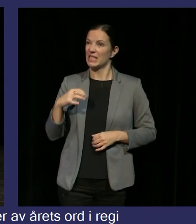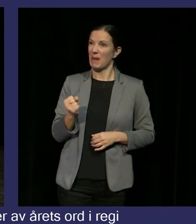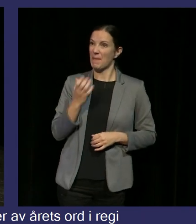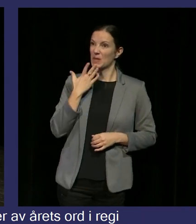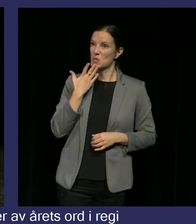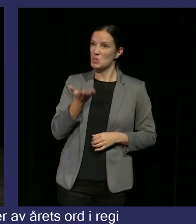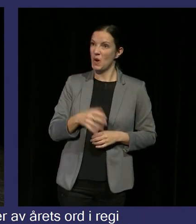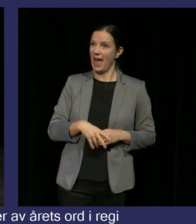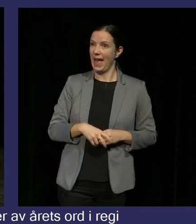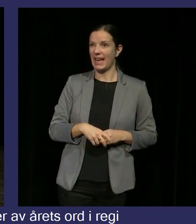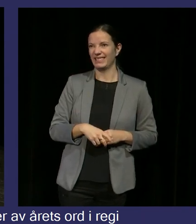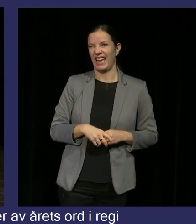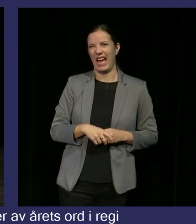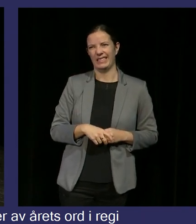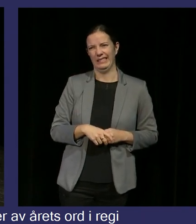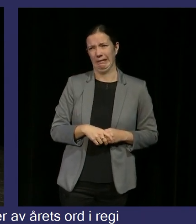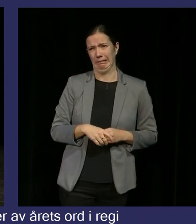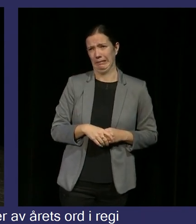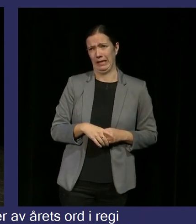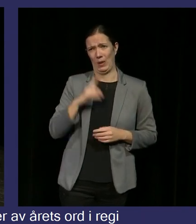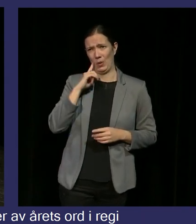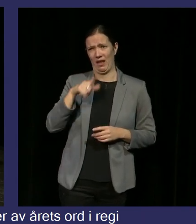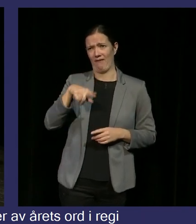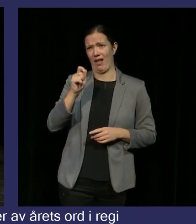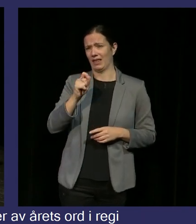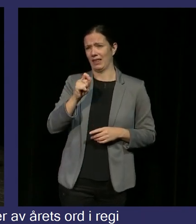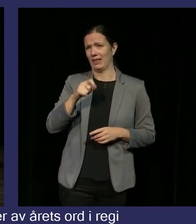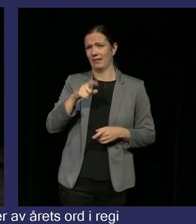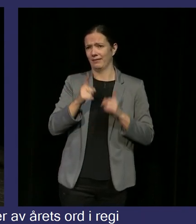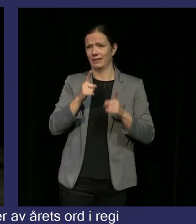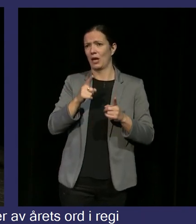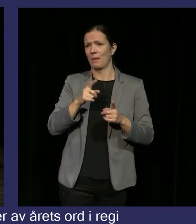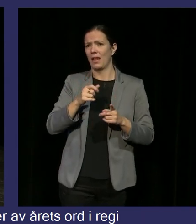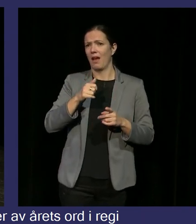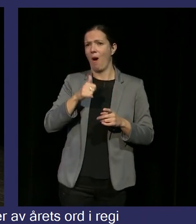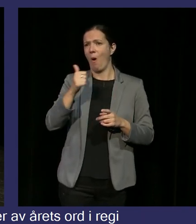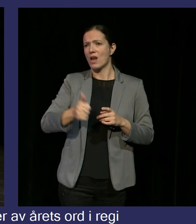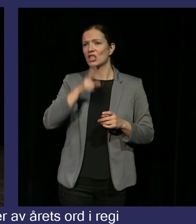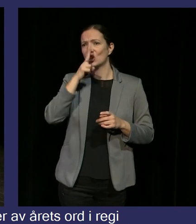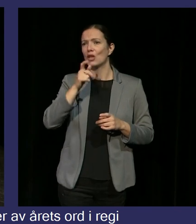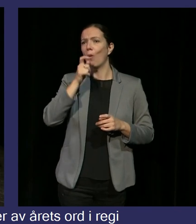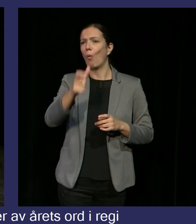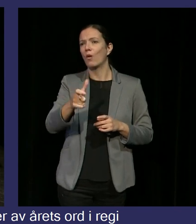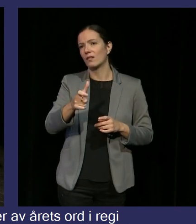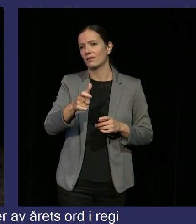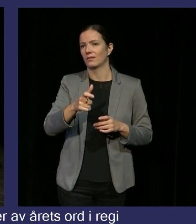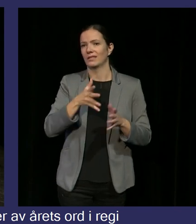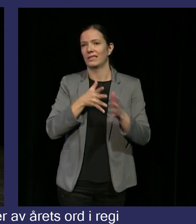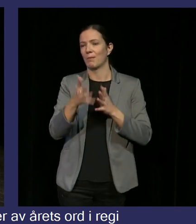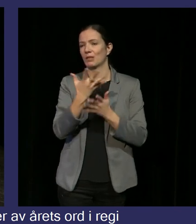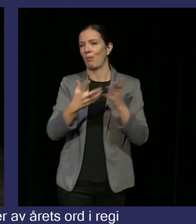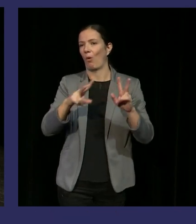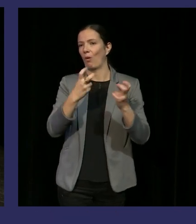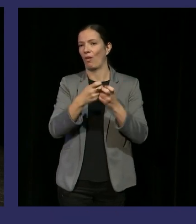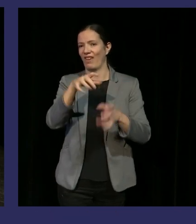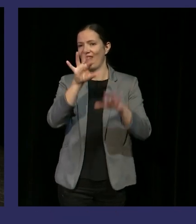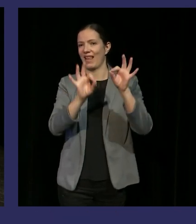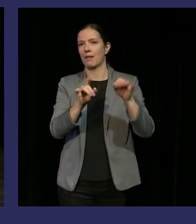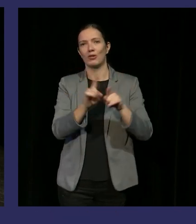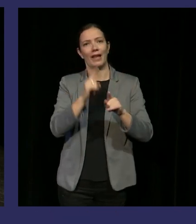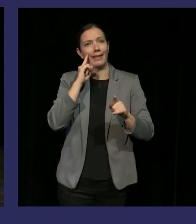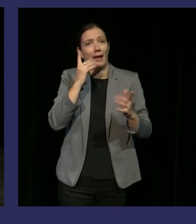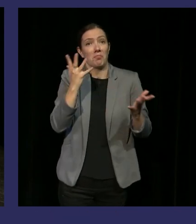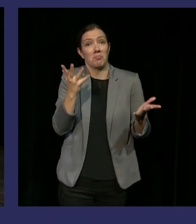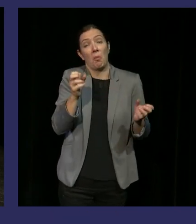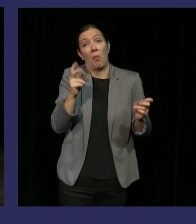gode, det vel sånn kåringer av årets nyår i regi av Språkrådet, så det ingen dum ting å modernisere i tråd med